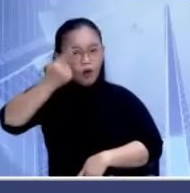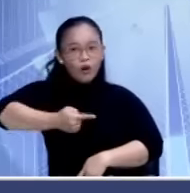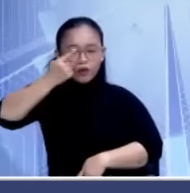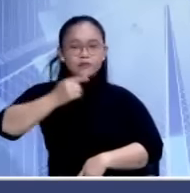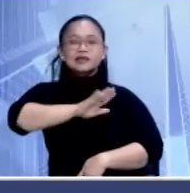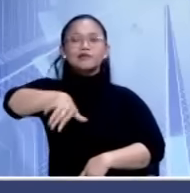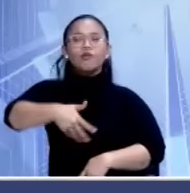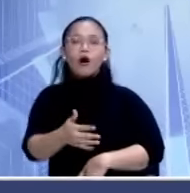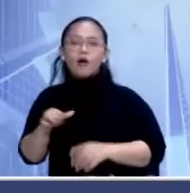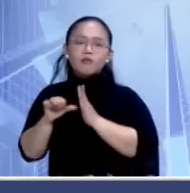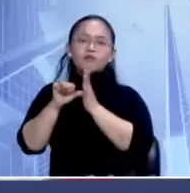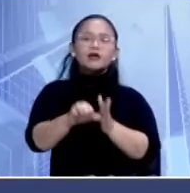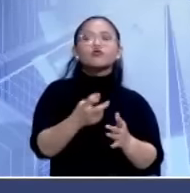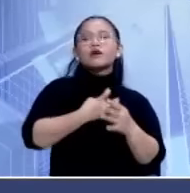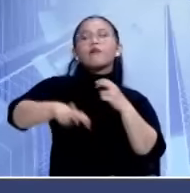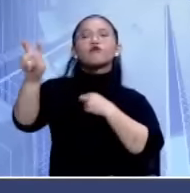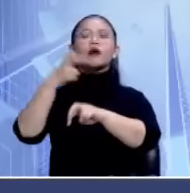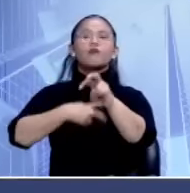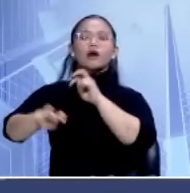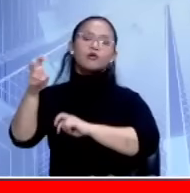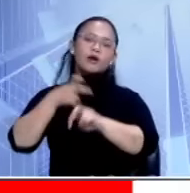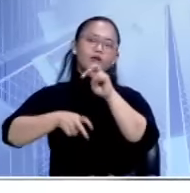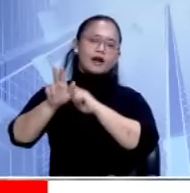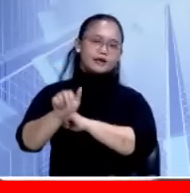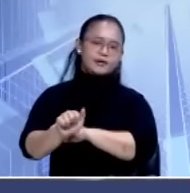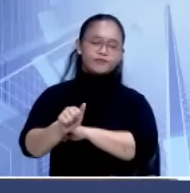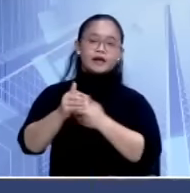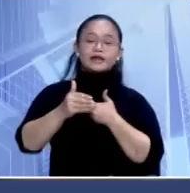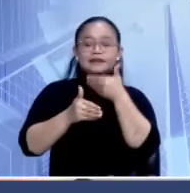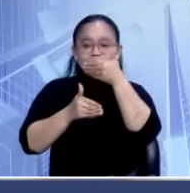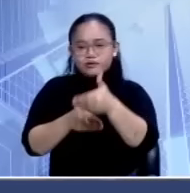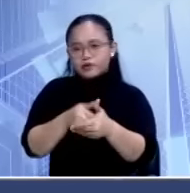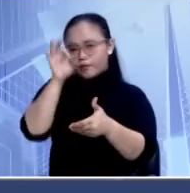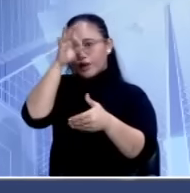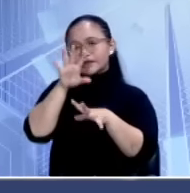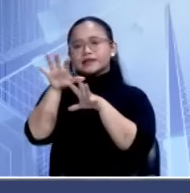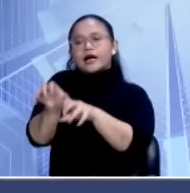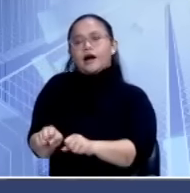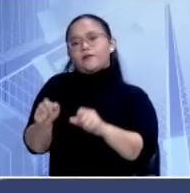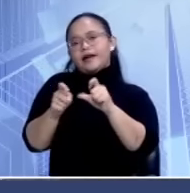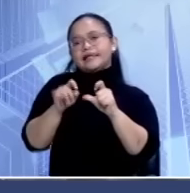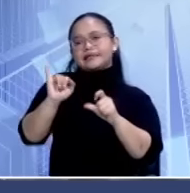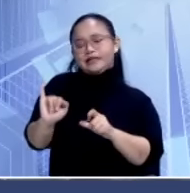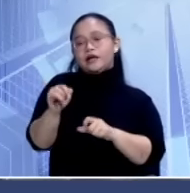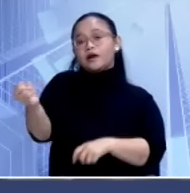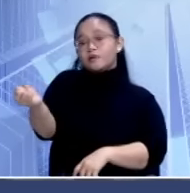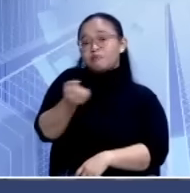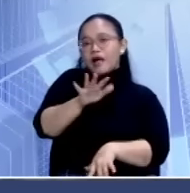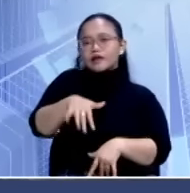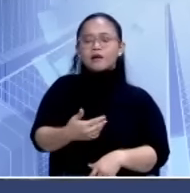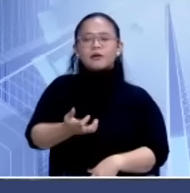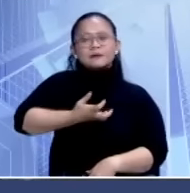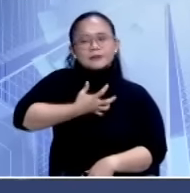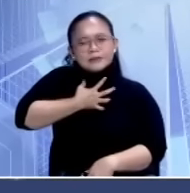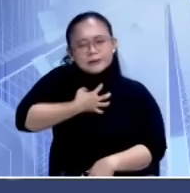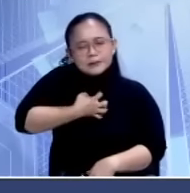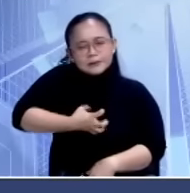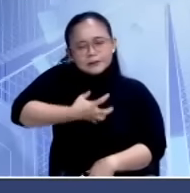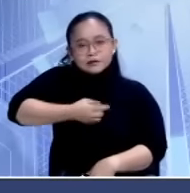pelaku malah melarikan diri. Polisi kemudian menangkap pelaku SI. Pelaku mengaku dendam dengan